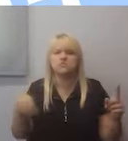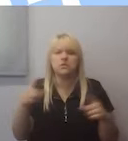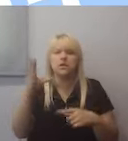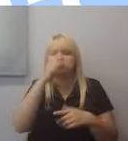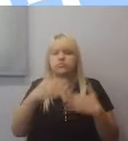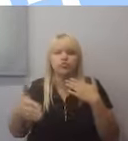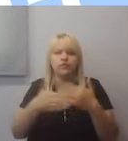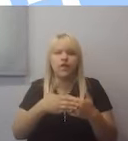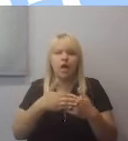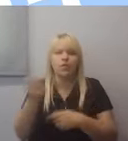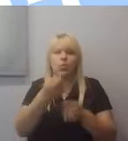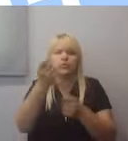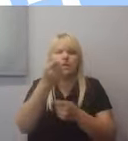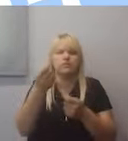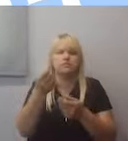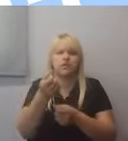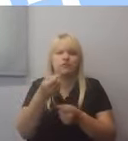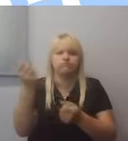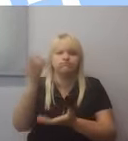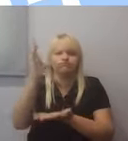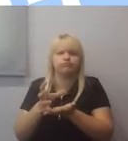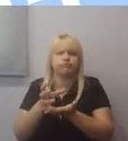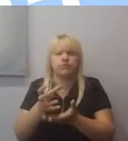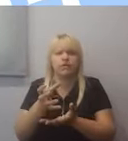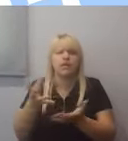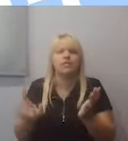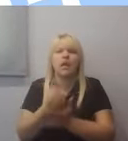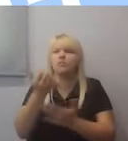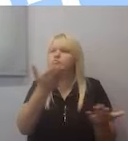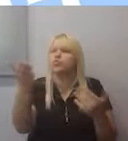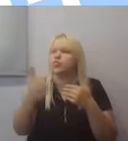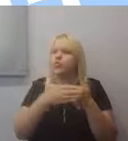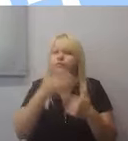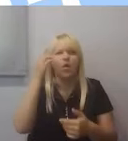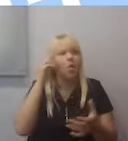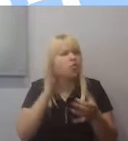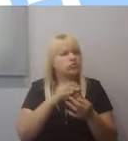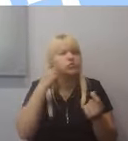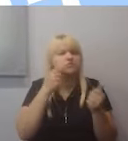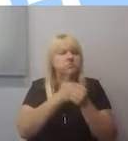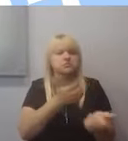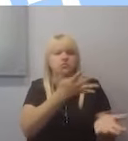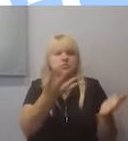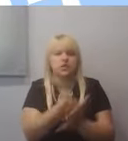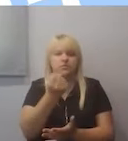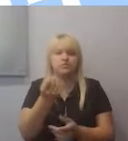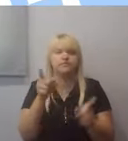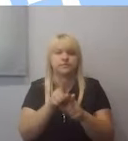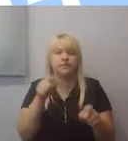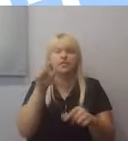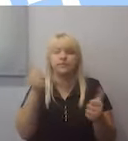šeit stāvot tribīnē nu kur viņš varētu loģiski būt ja un un tas ir tas šāda te veidā šādā veidā ikdienā domājot trenējot savas